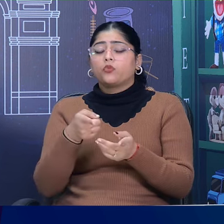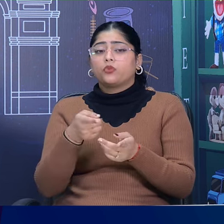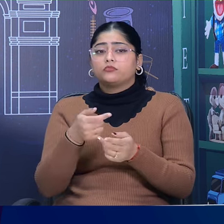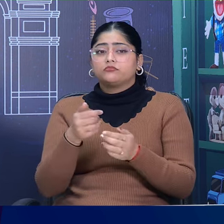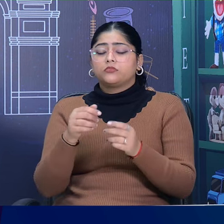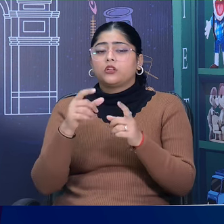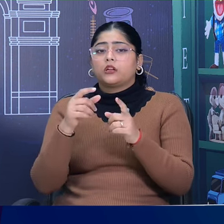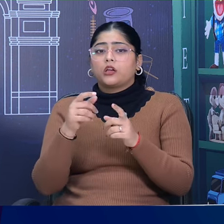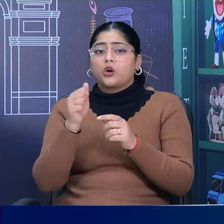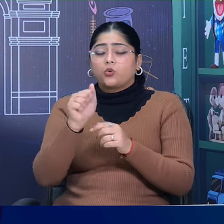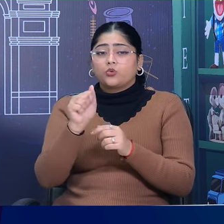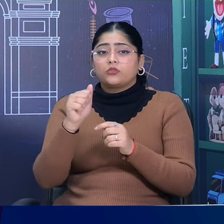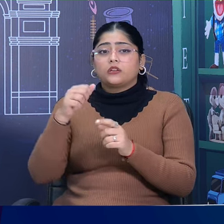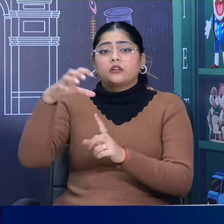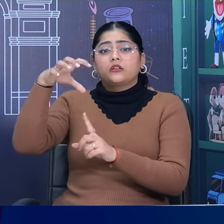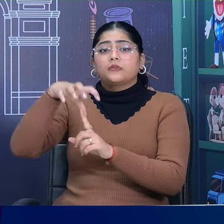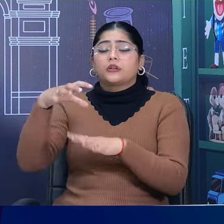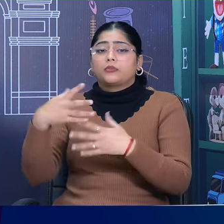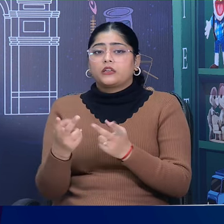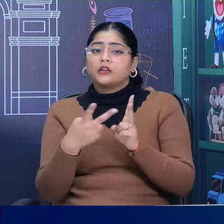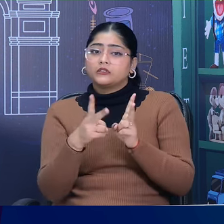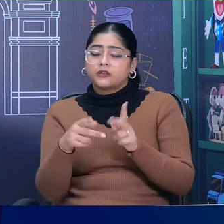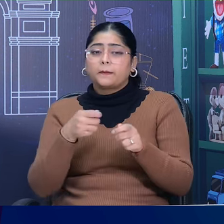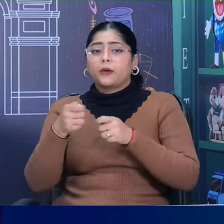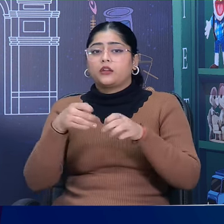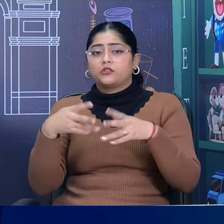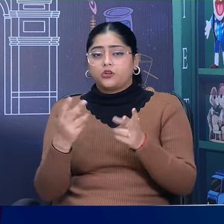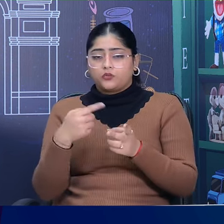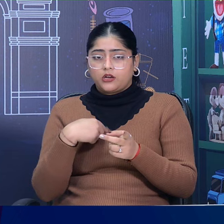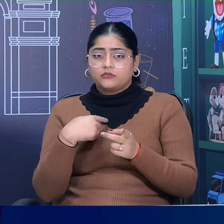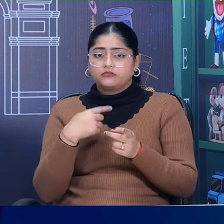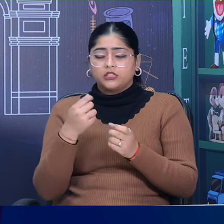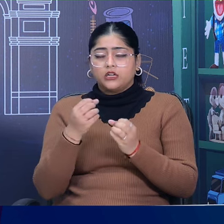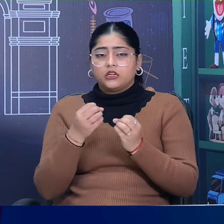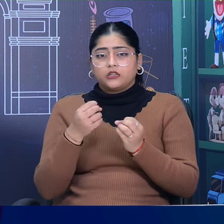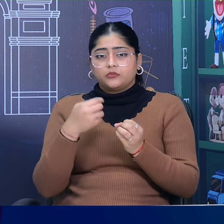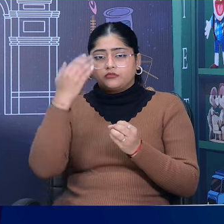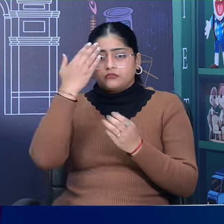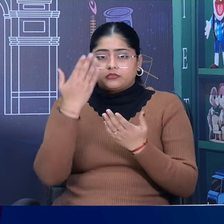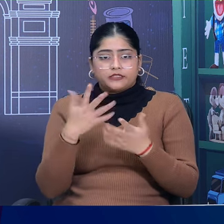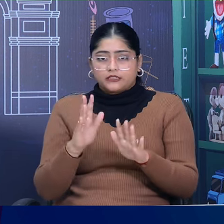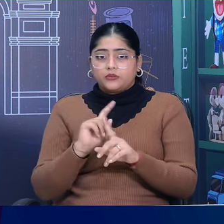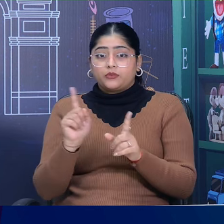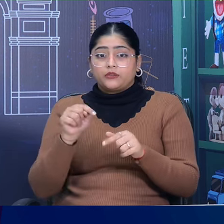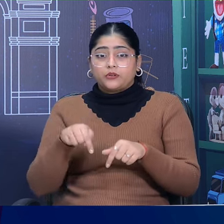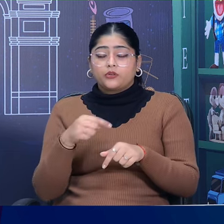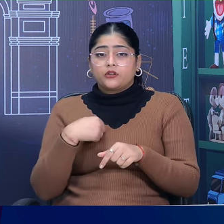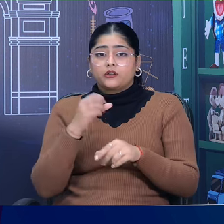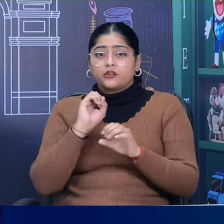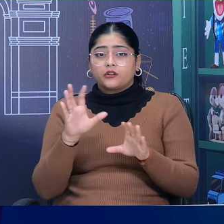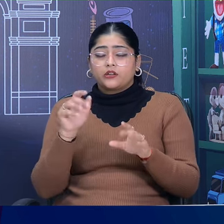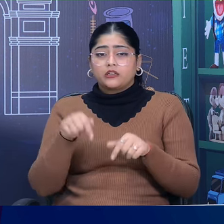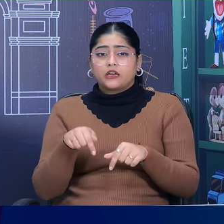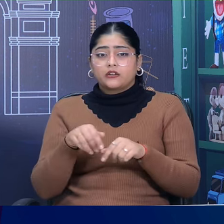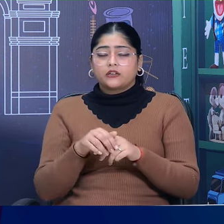पोजीशन क्या है या फिर वो उसको कैसे मेंटेन करते हैं आई एम श्यर आप इस चैप्टर को लेकर बहुत उत्सुक होंगे जानने में और एक फेमस